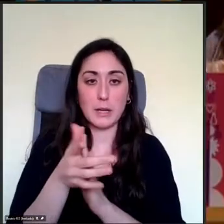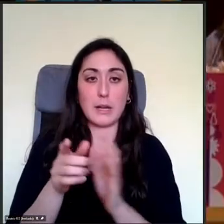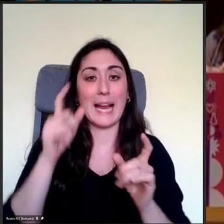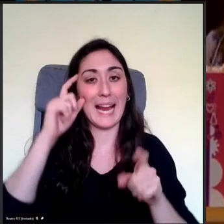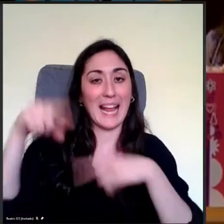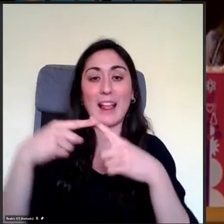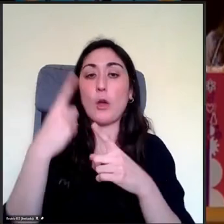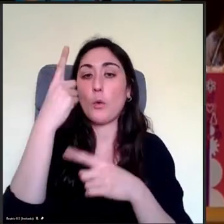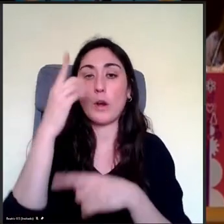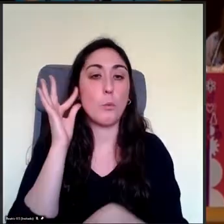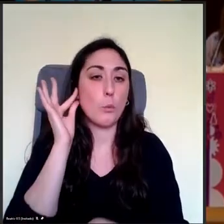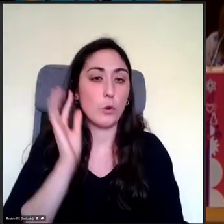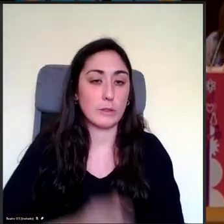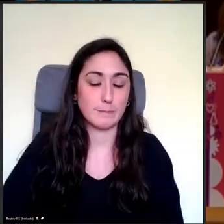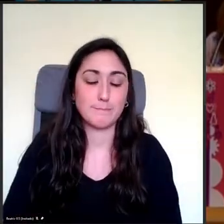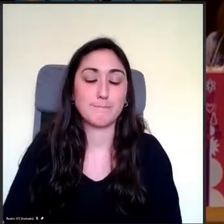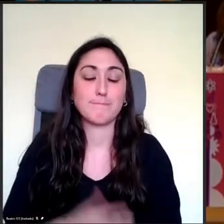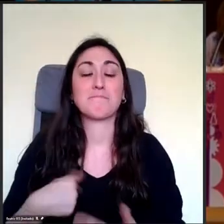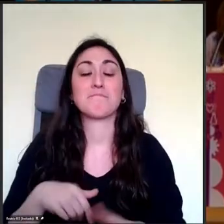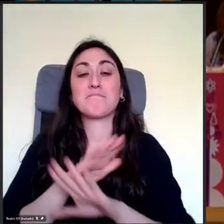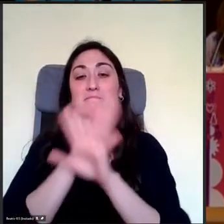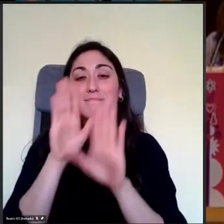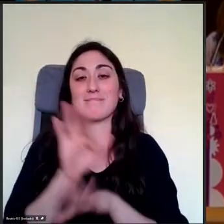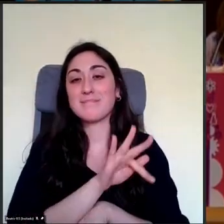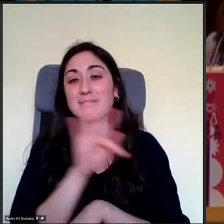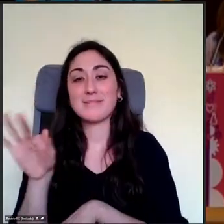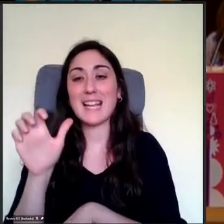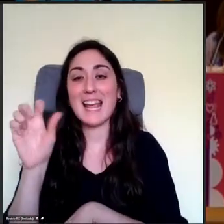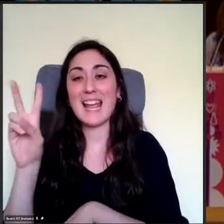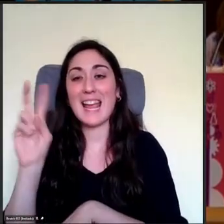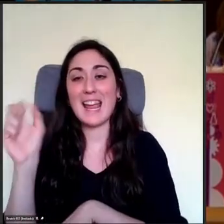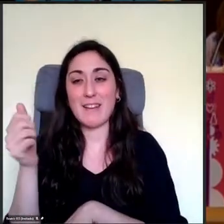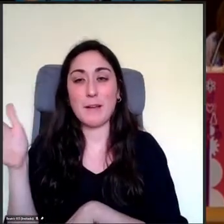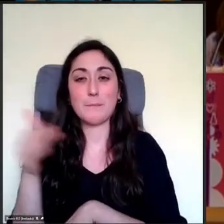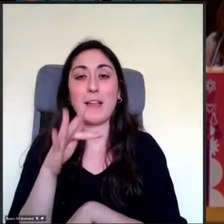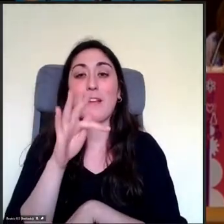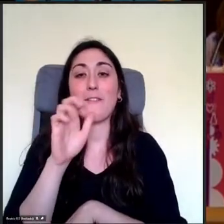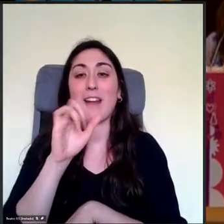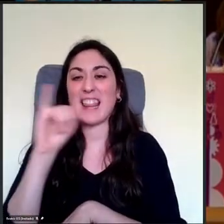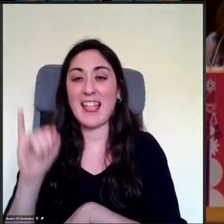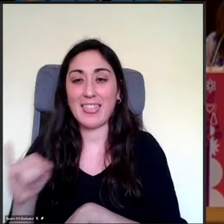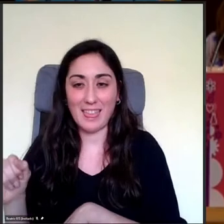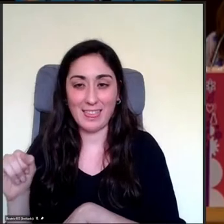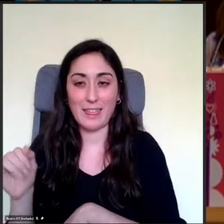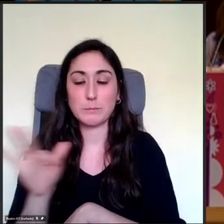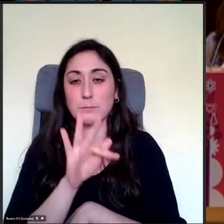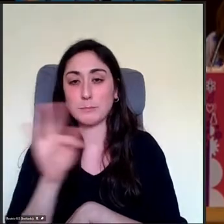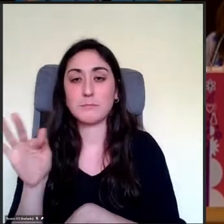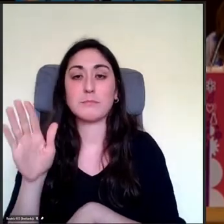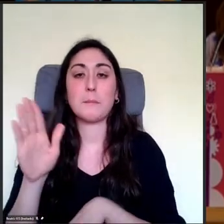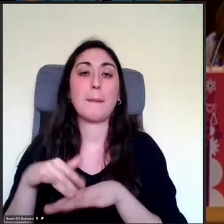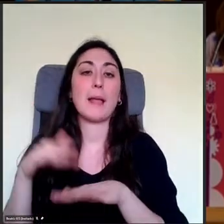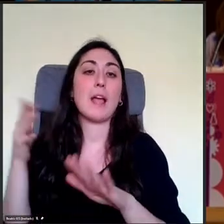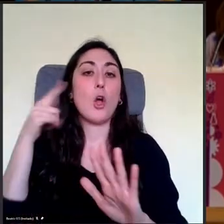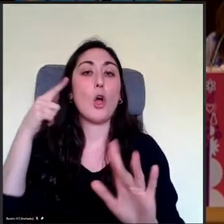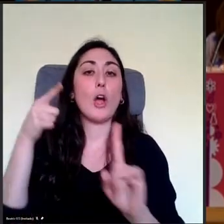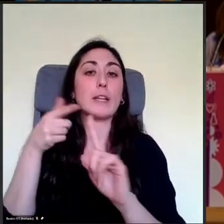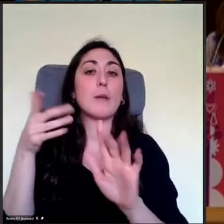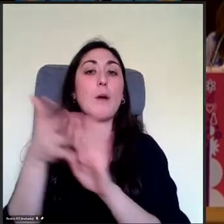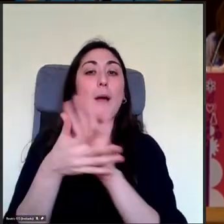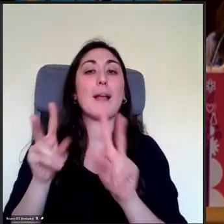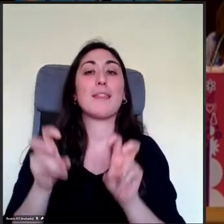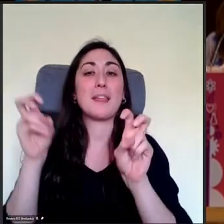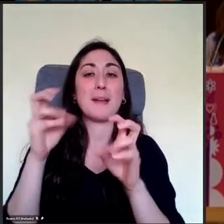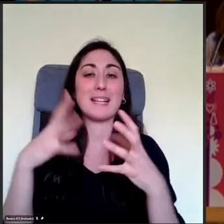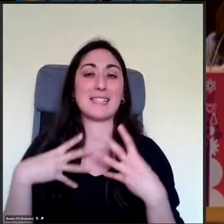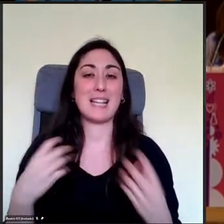dono la paraula a l'Eva Fernández perquè ens parli de l'àmbit de la salut. Moltes gràcies, Bea. Realment és